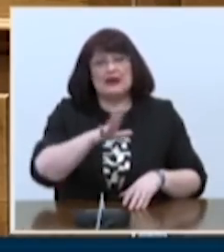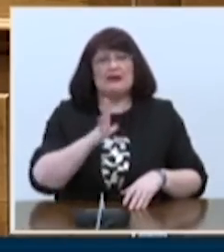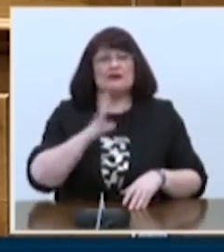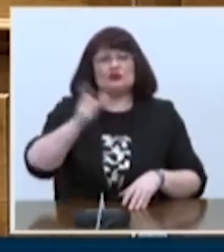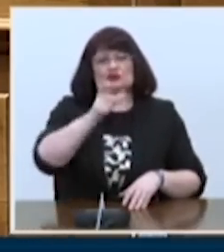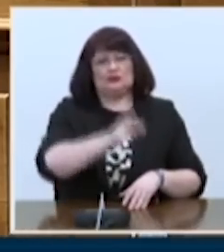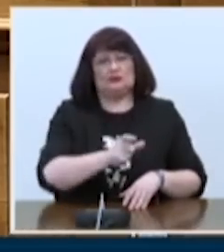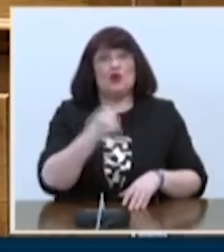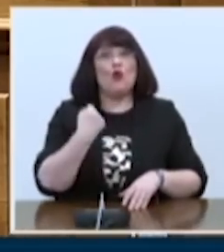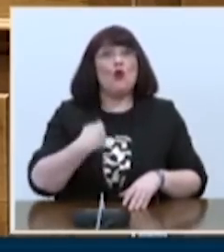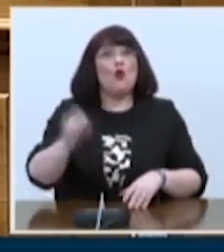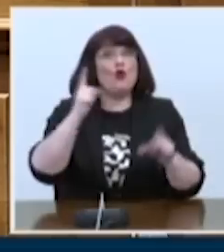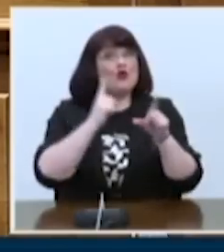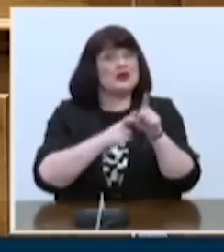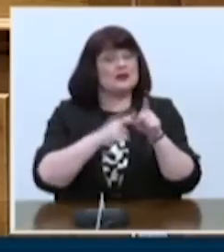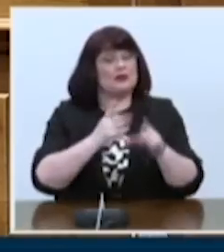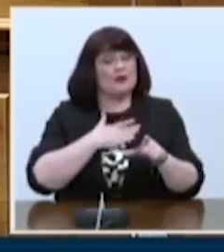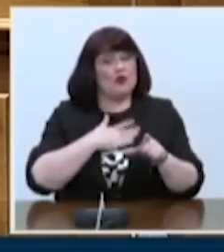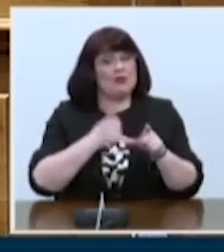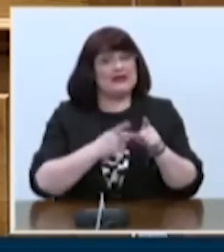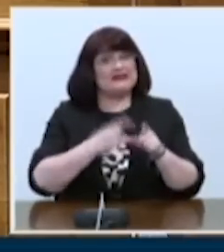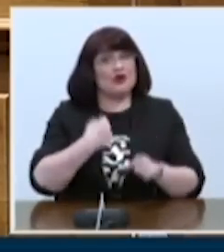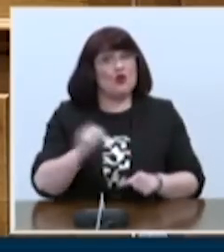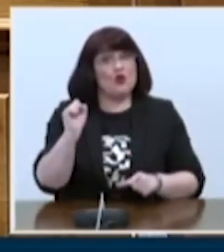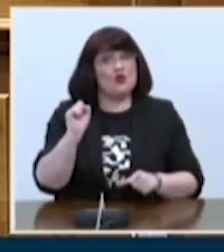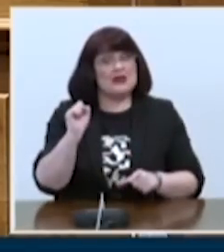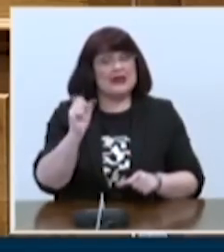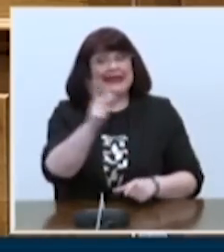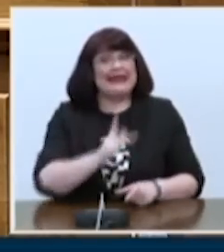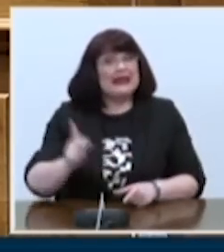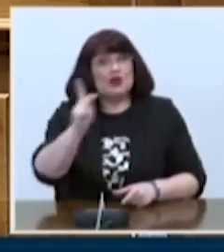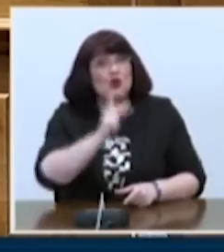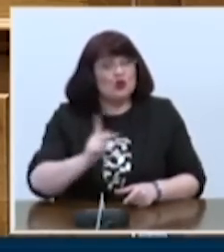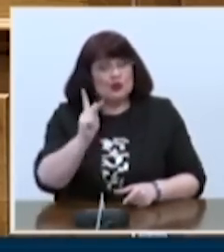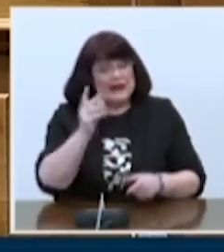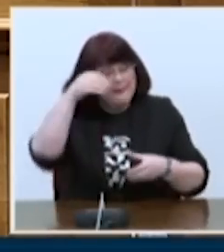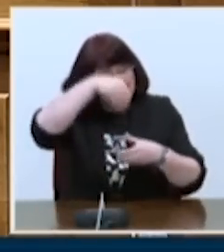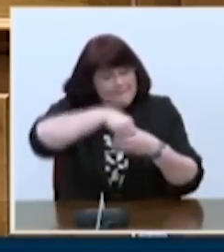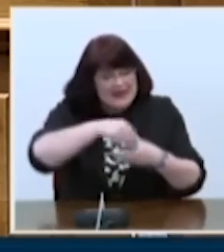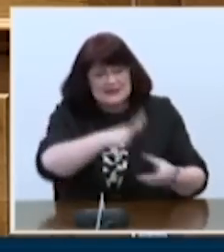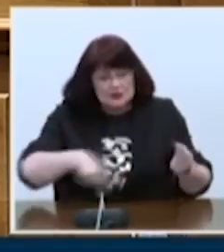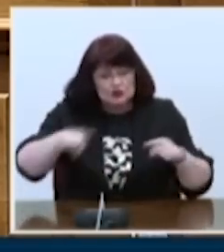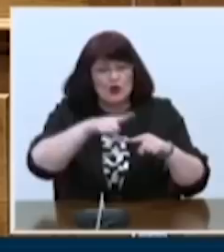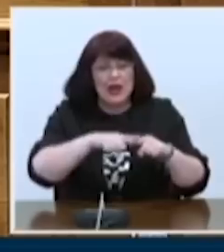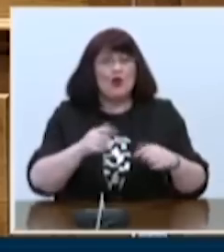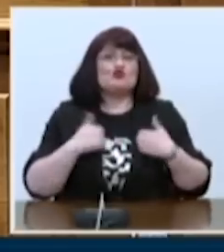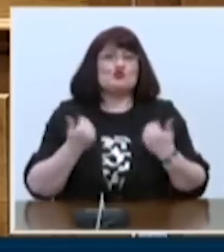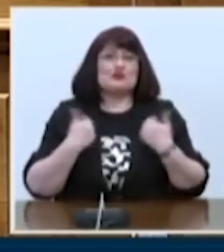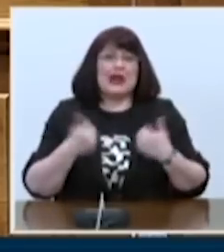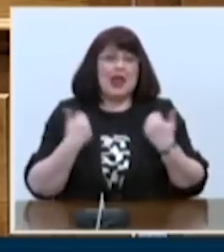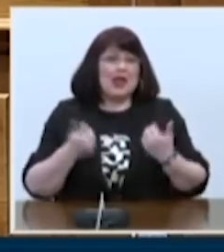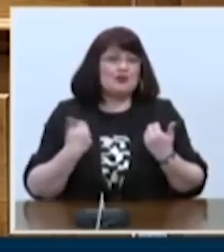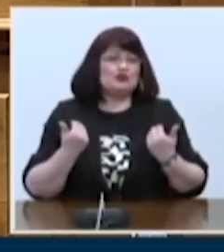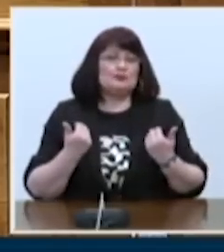του ΚΚΕ, έχει μέσα στην κοινωνία, μέσα στο λαό, στη νεολαία, πολύ